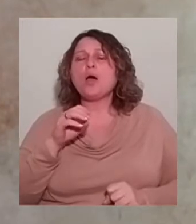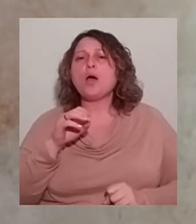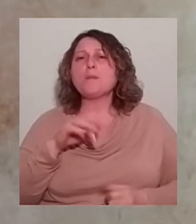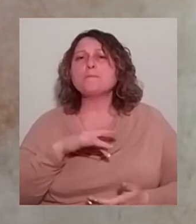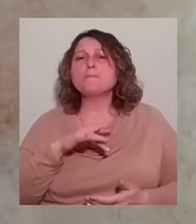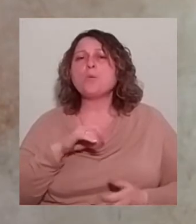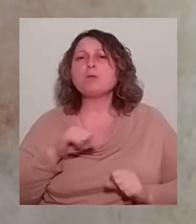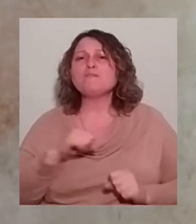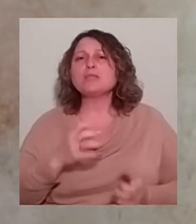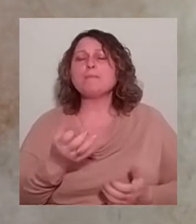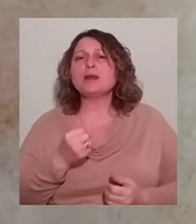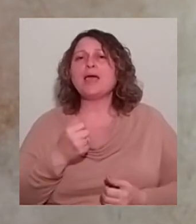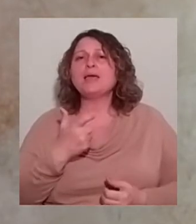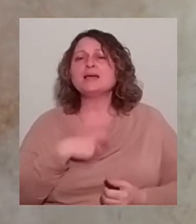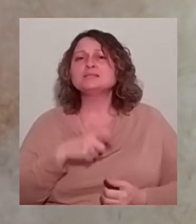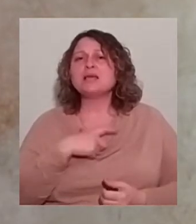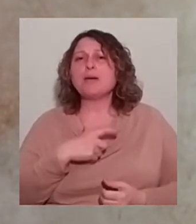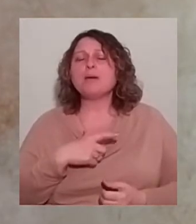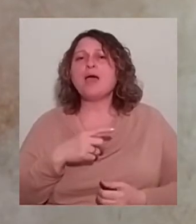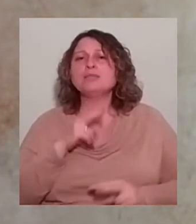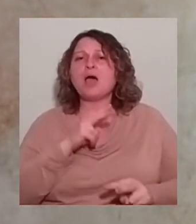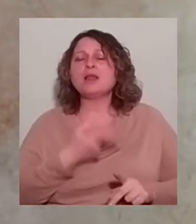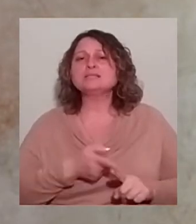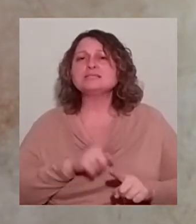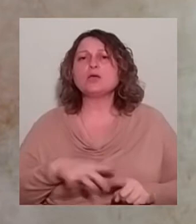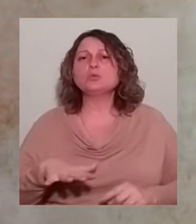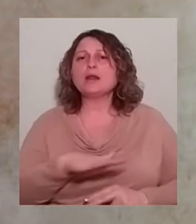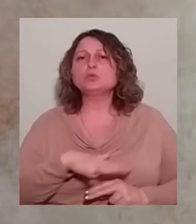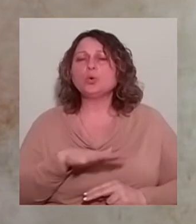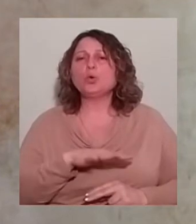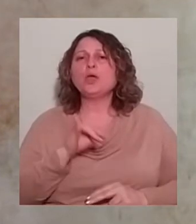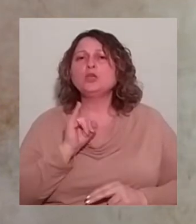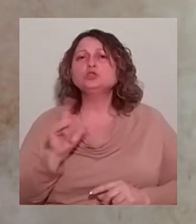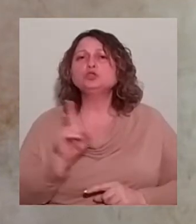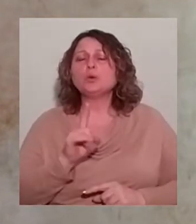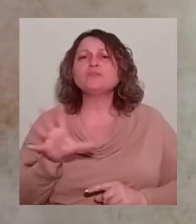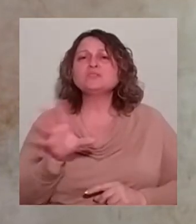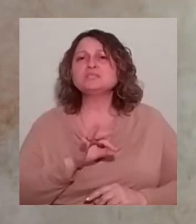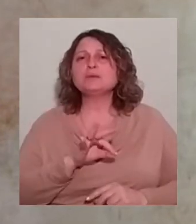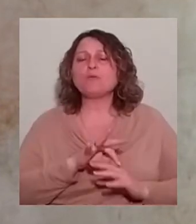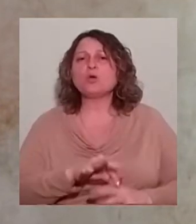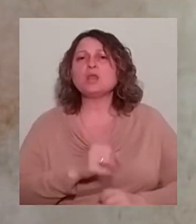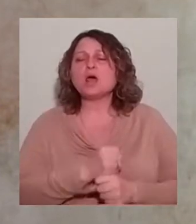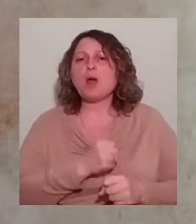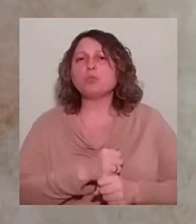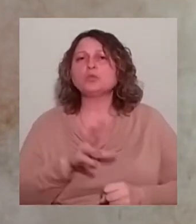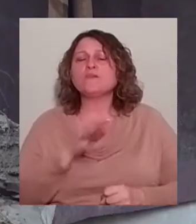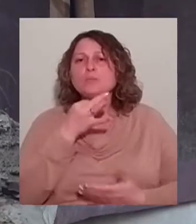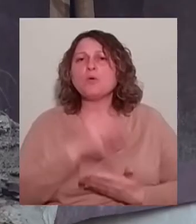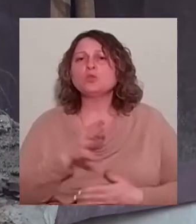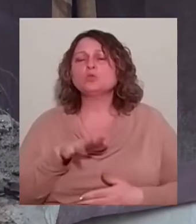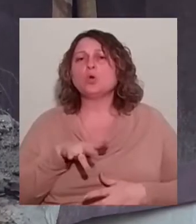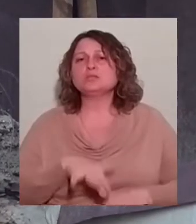нагляду за даною територією і щоб всі роботи виконувалися відповідно до діючого